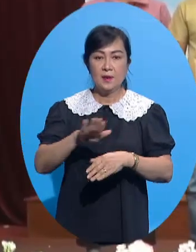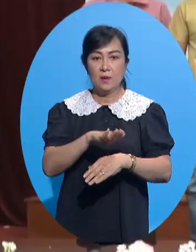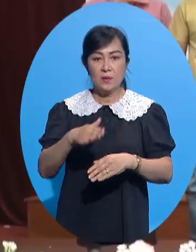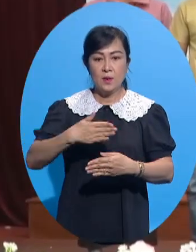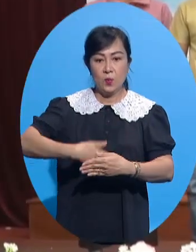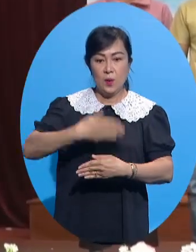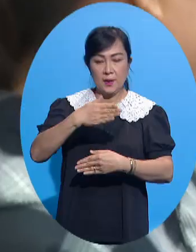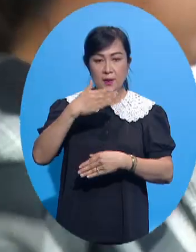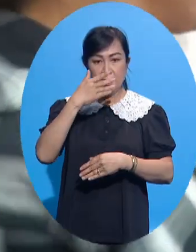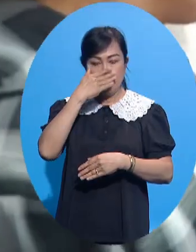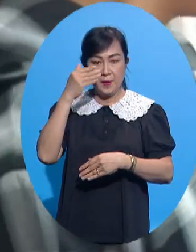sinh có hoàn cảnh đặc biệt